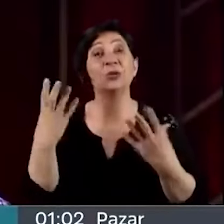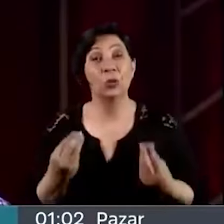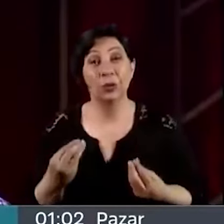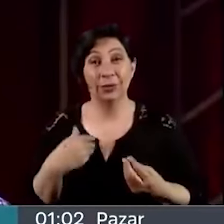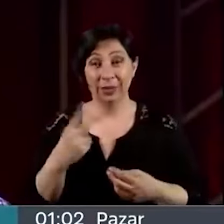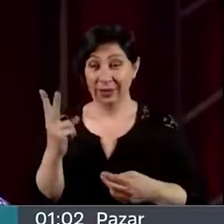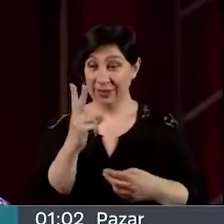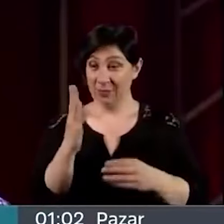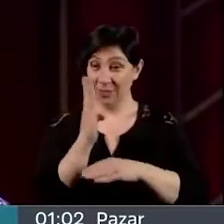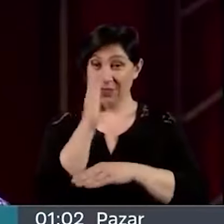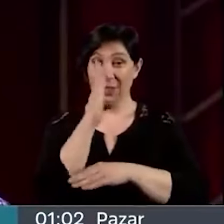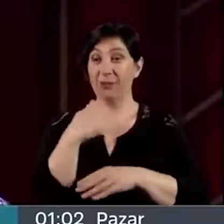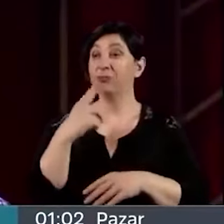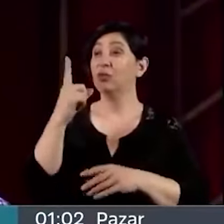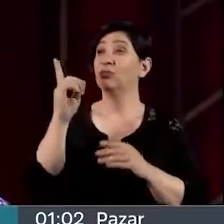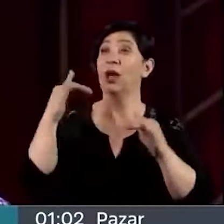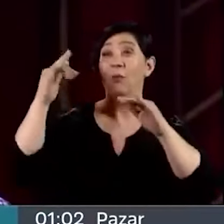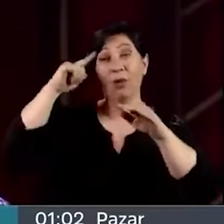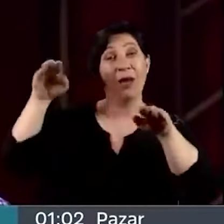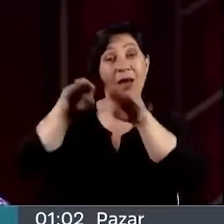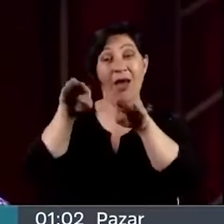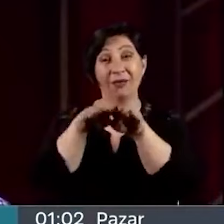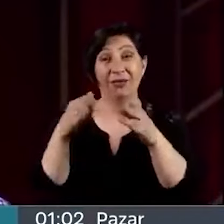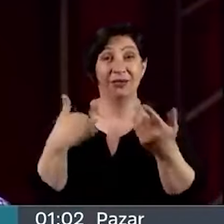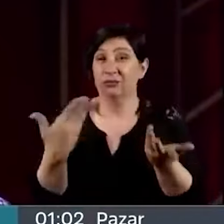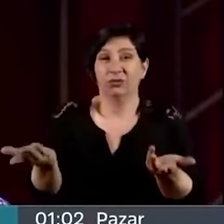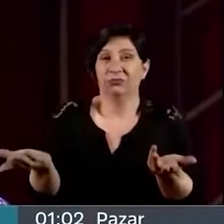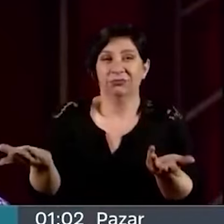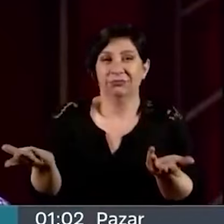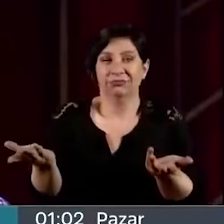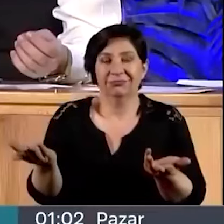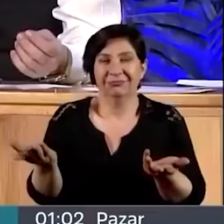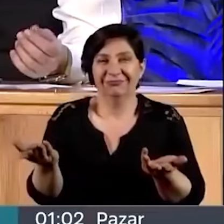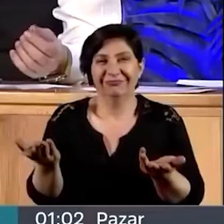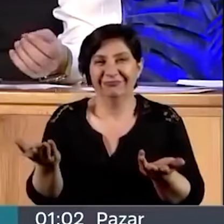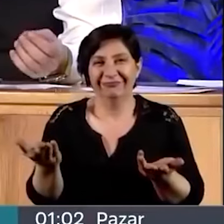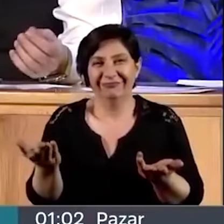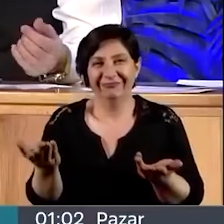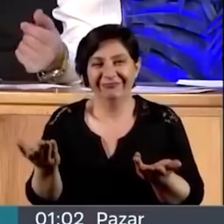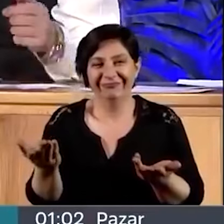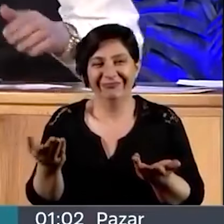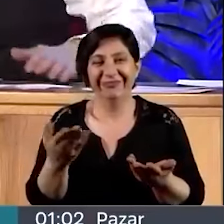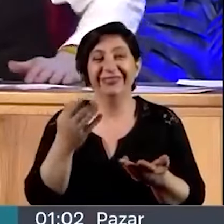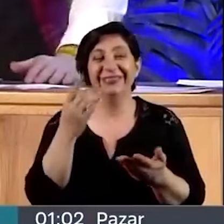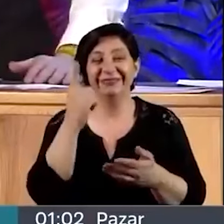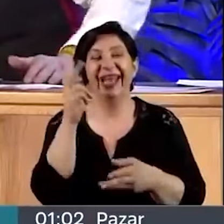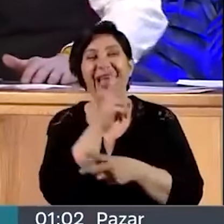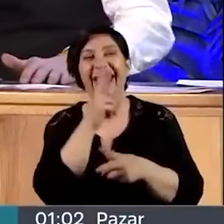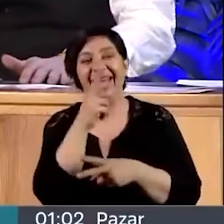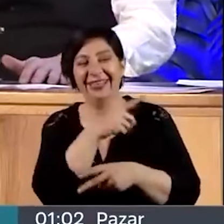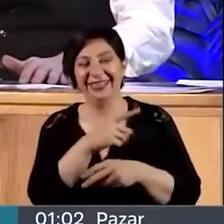metre 1 santimsi. 1.95 kadına biz ne yapalım yani? Evet. İsveç'i mi fethedelim yani? İki kişi. Bir de güzel, güzel, ulan güzel. O kadar komik ki bir kişi var o